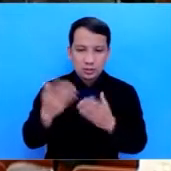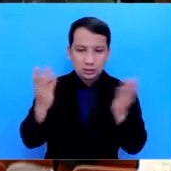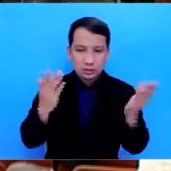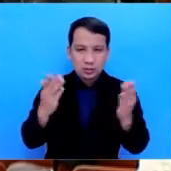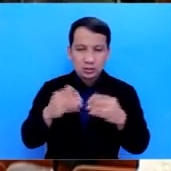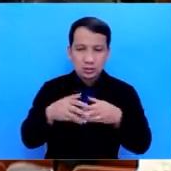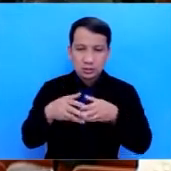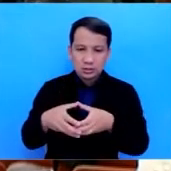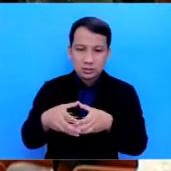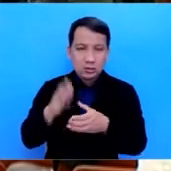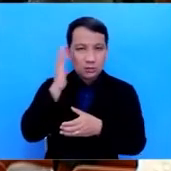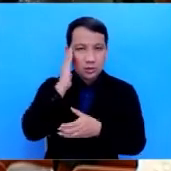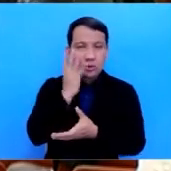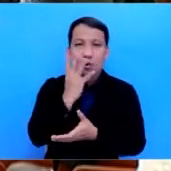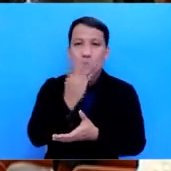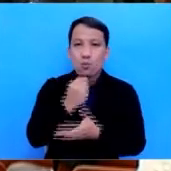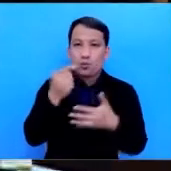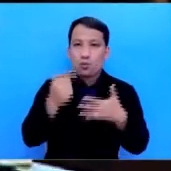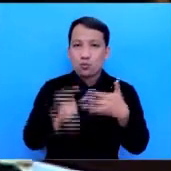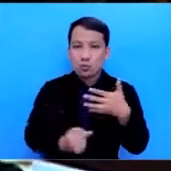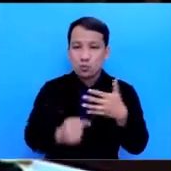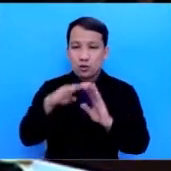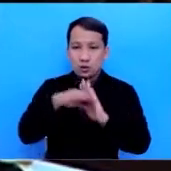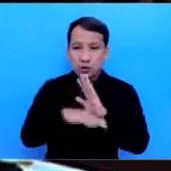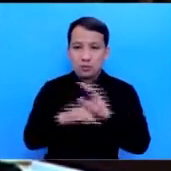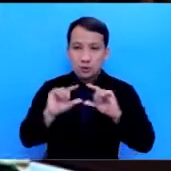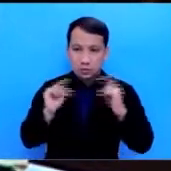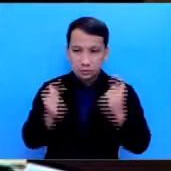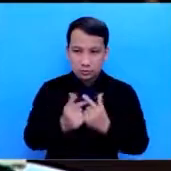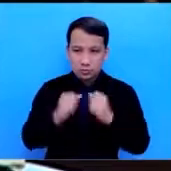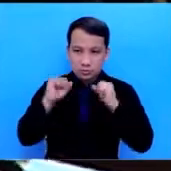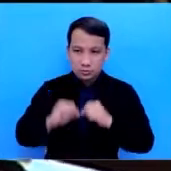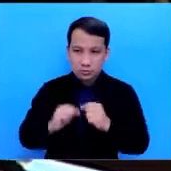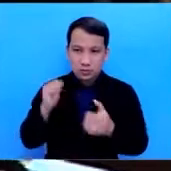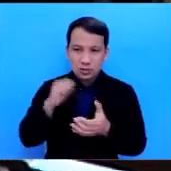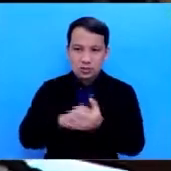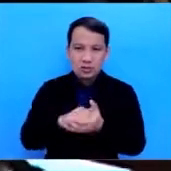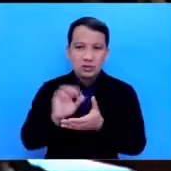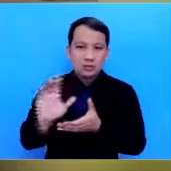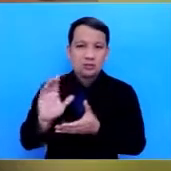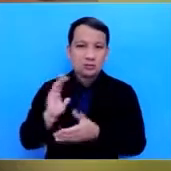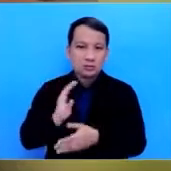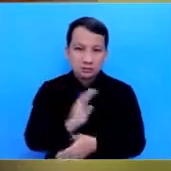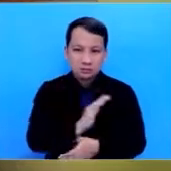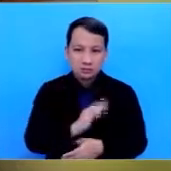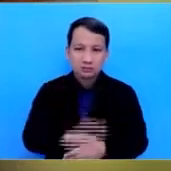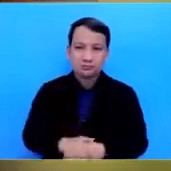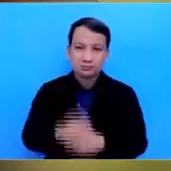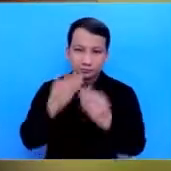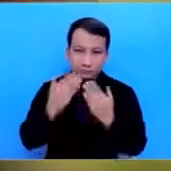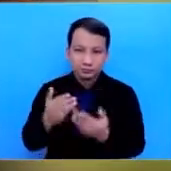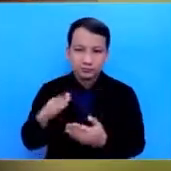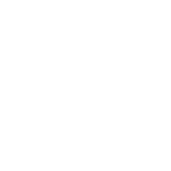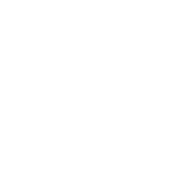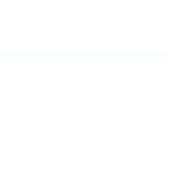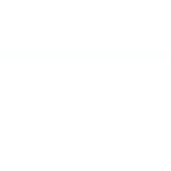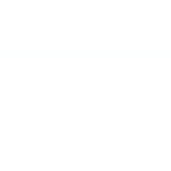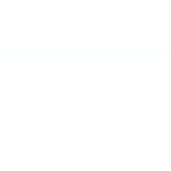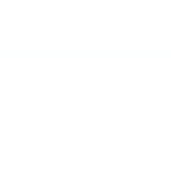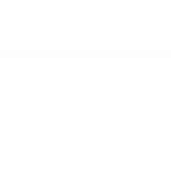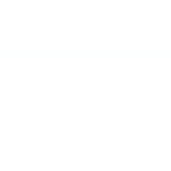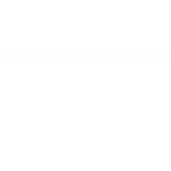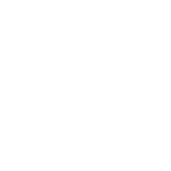para malaman nga kung sino sa mga party list groups yung makakapasok sa Kamara. Gretchen? Okay, maraming salamat, Greg Gregorio.